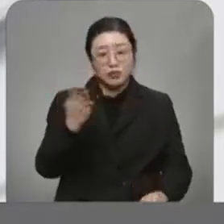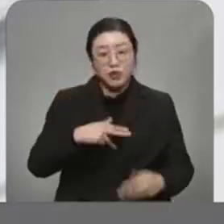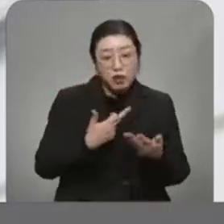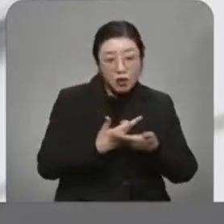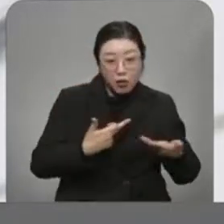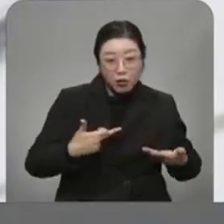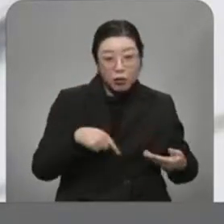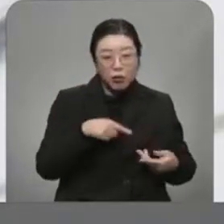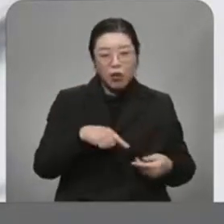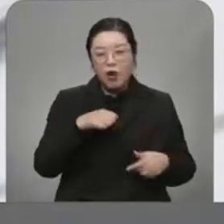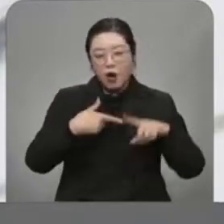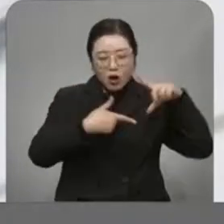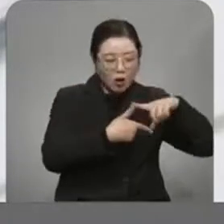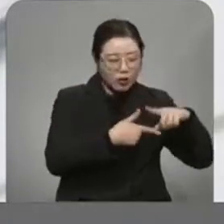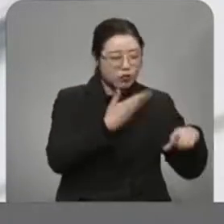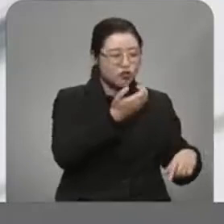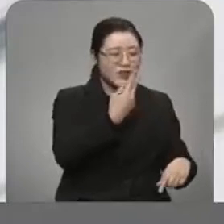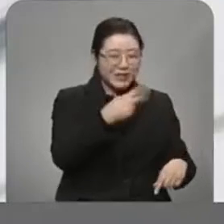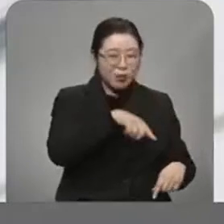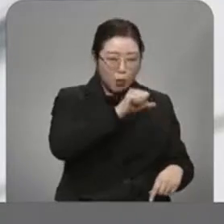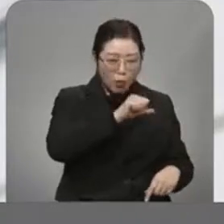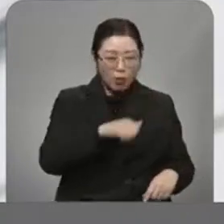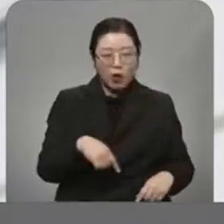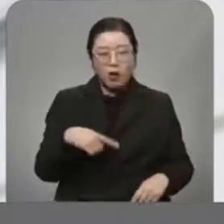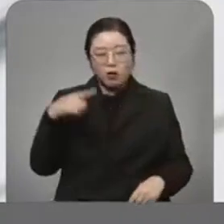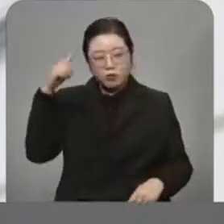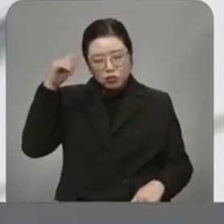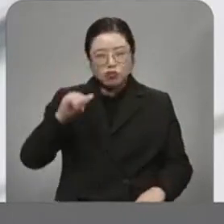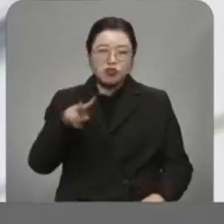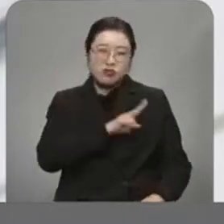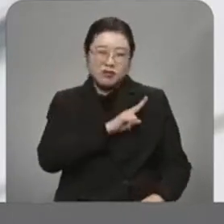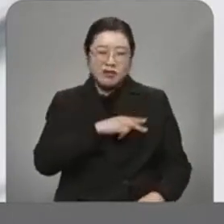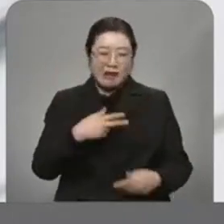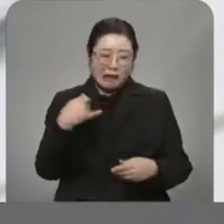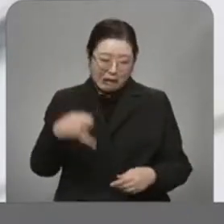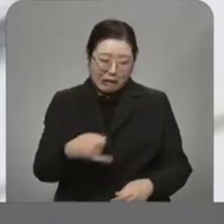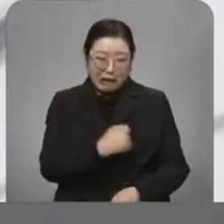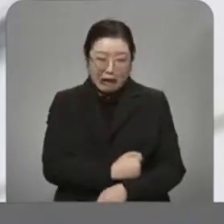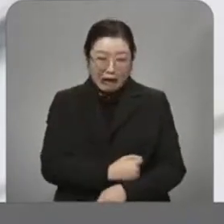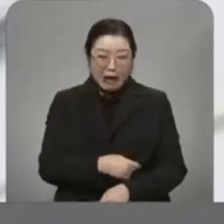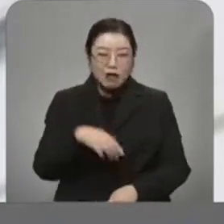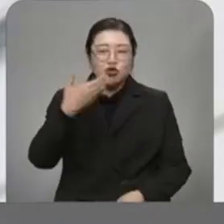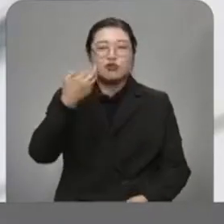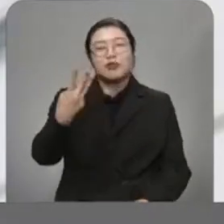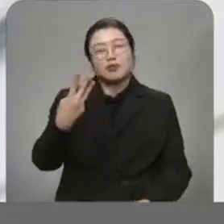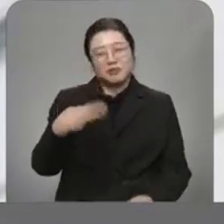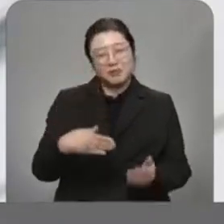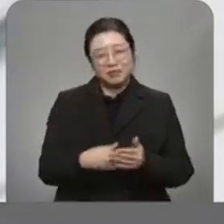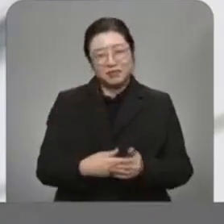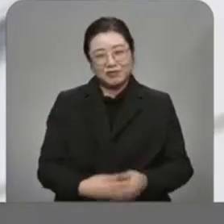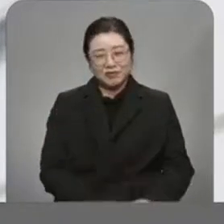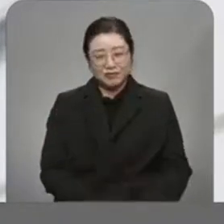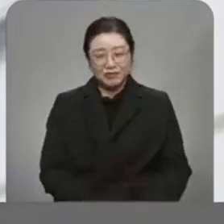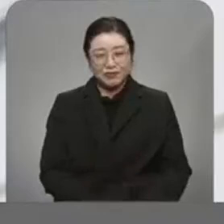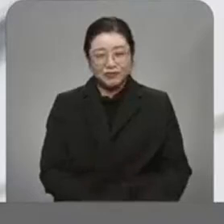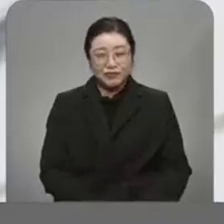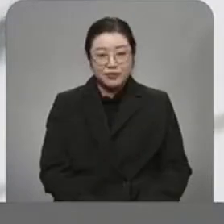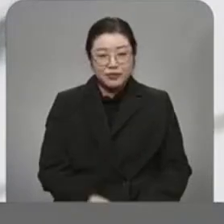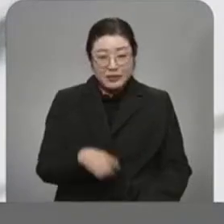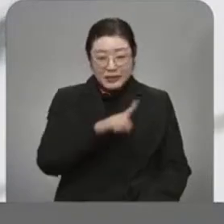강원은 경남 92.5의 이어 전국에서 두 번째로 낮은 93점에 그쳤습니다